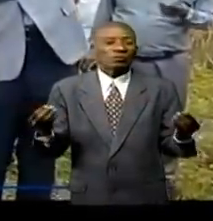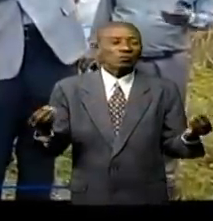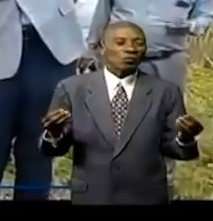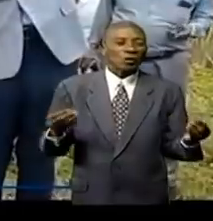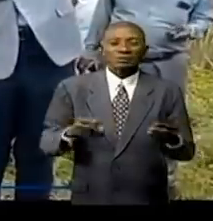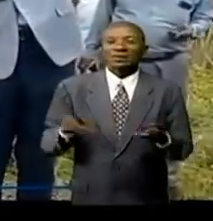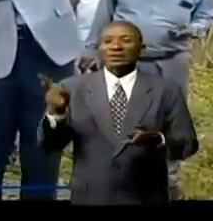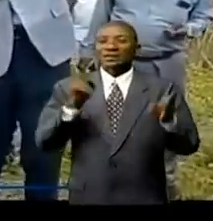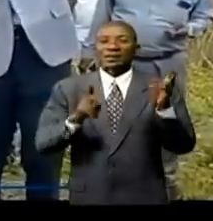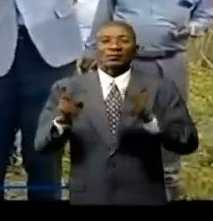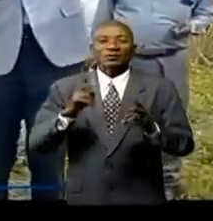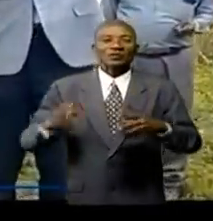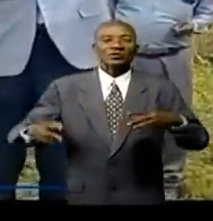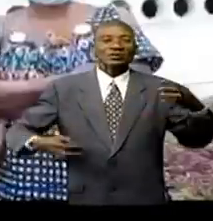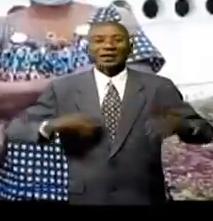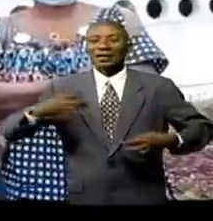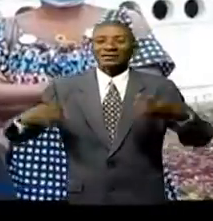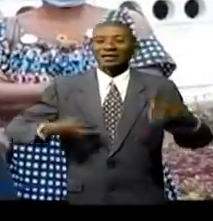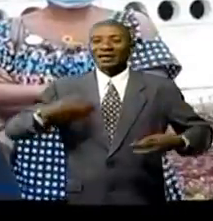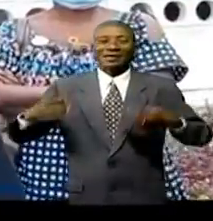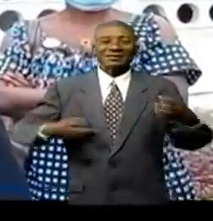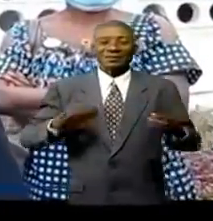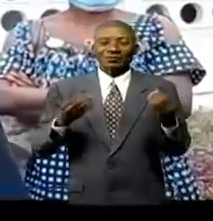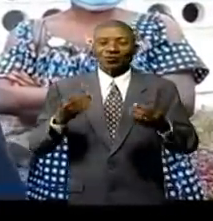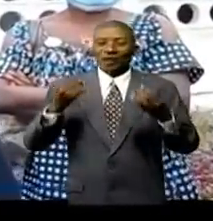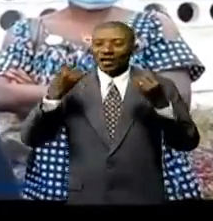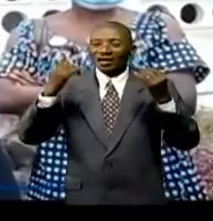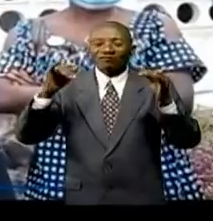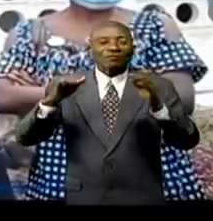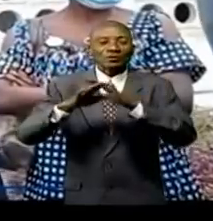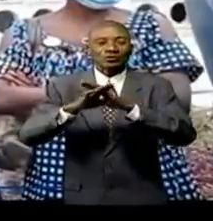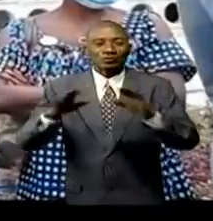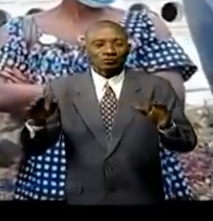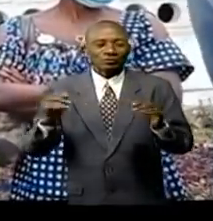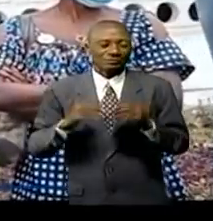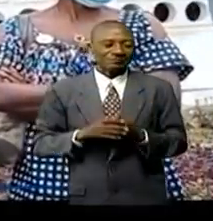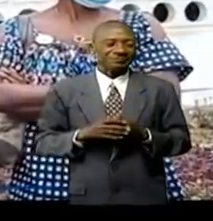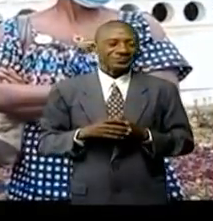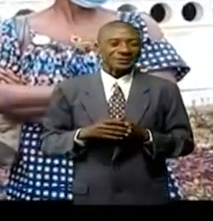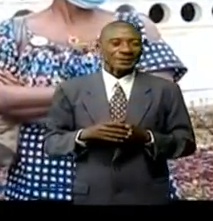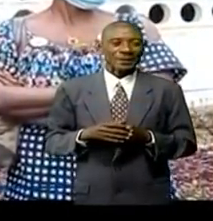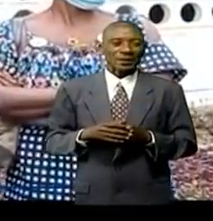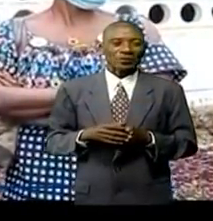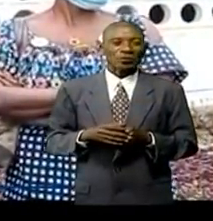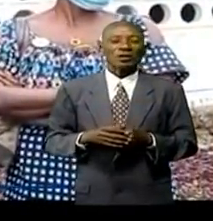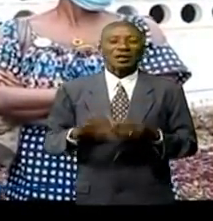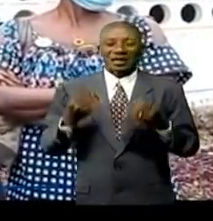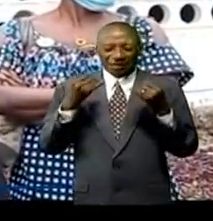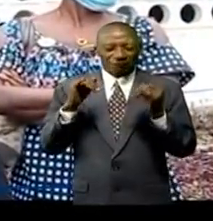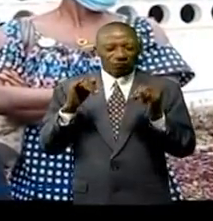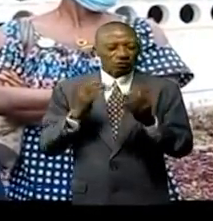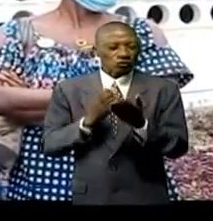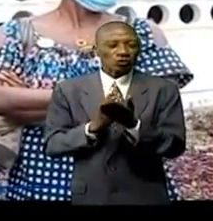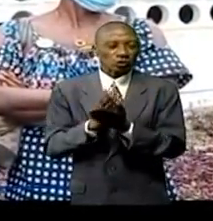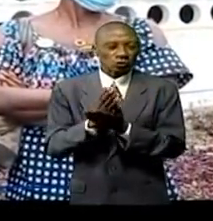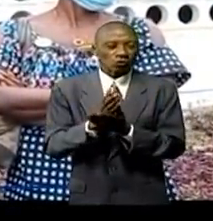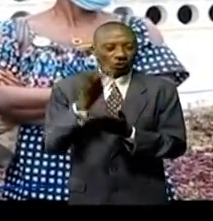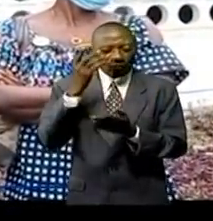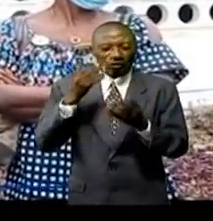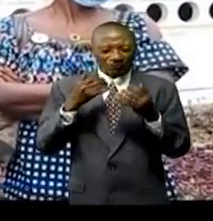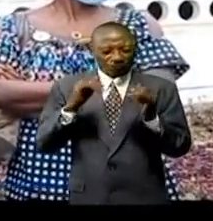population n'a pas accès à l'information. Comme vous le savez, le droit à l'information est garanti par notre